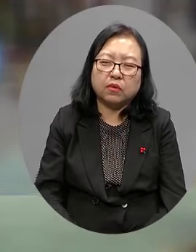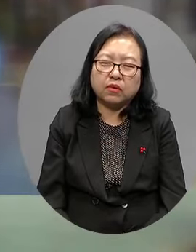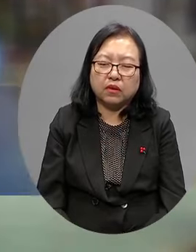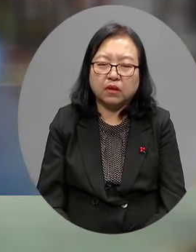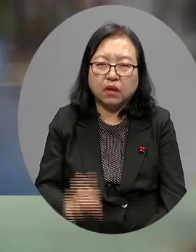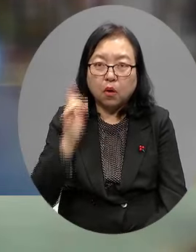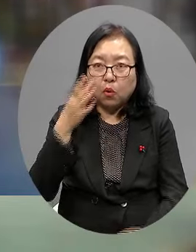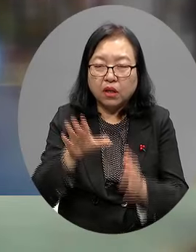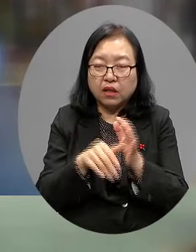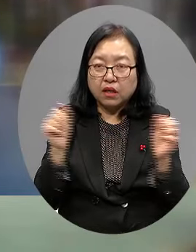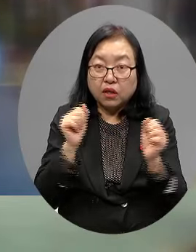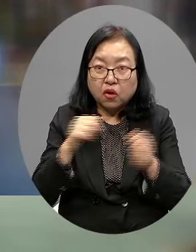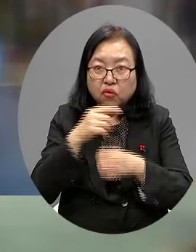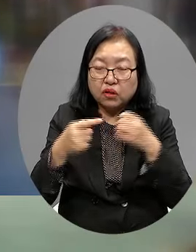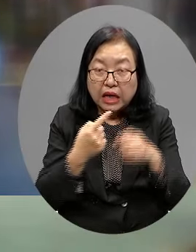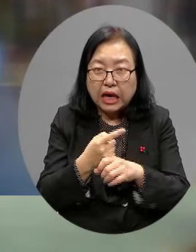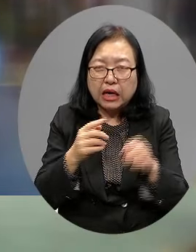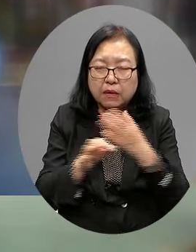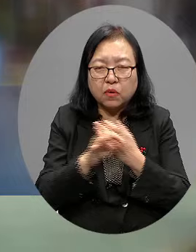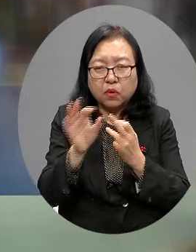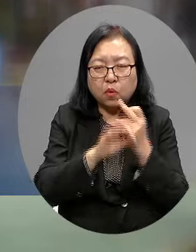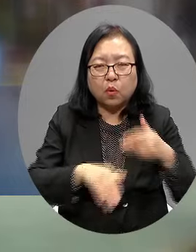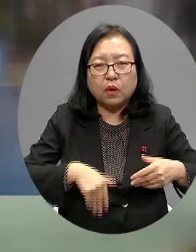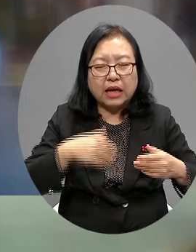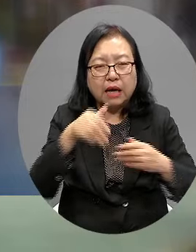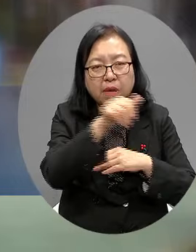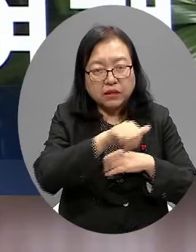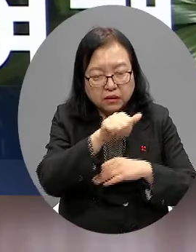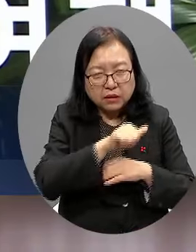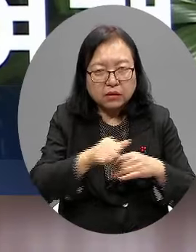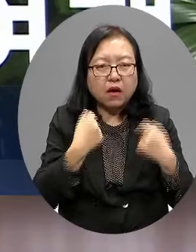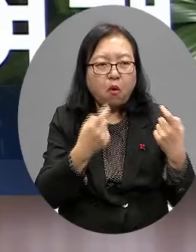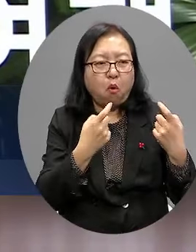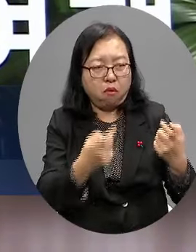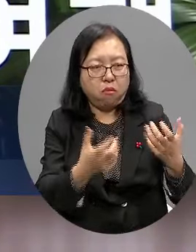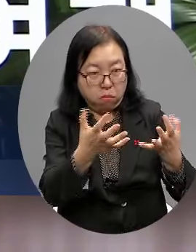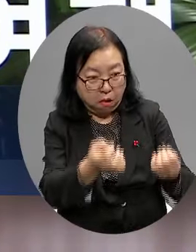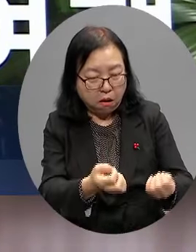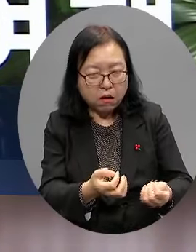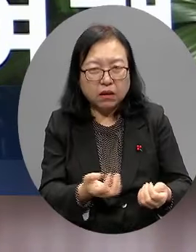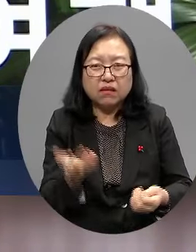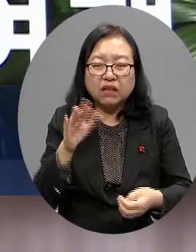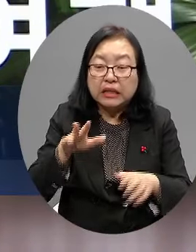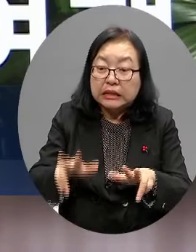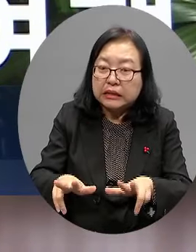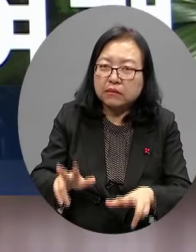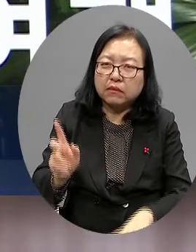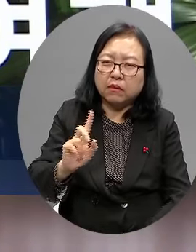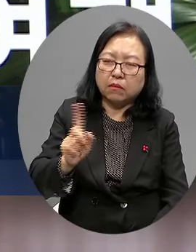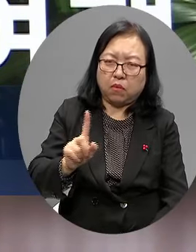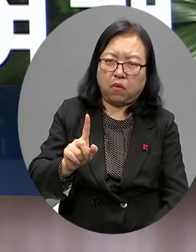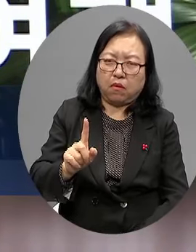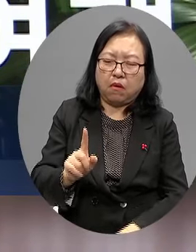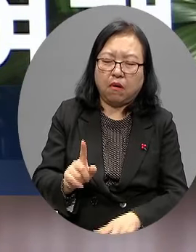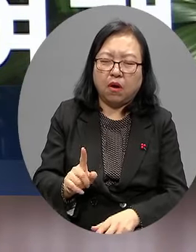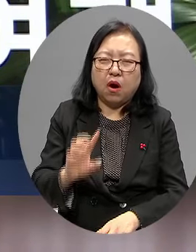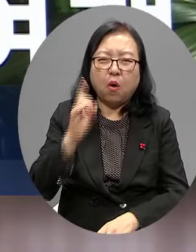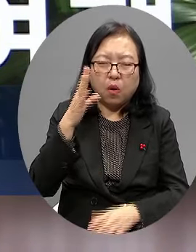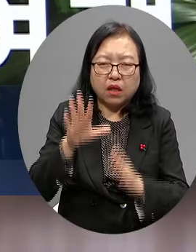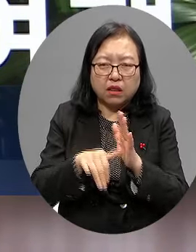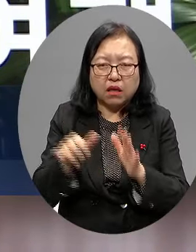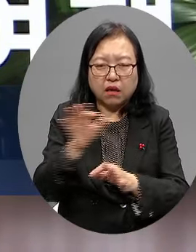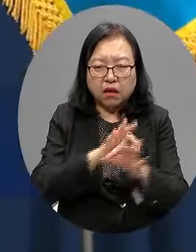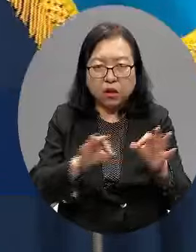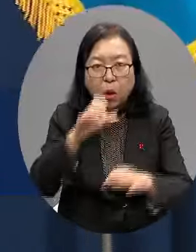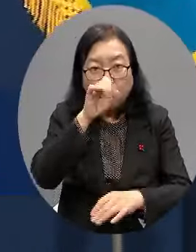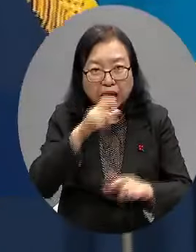같은 경우는 동남아 쪽이나 이렇게 많이 움직여야 해서 정상인데 사실 지금은 이번에 경기도 안 좋았었는데 이번에 한